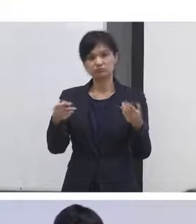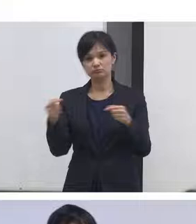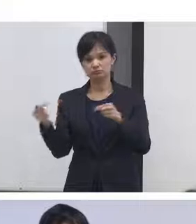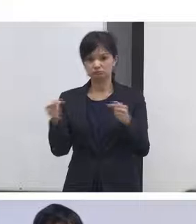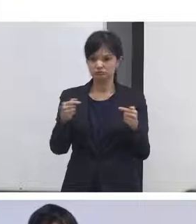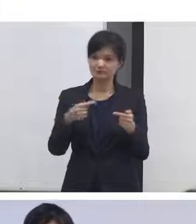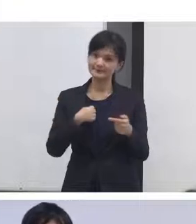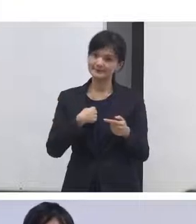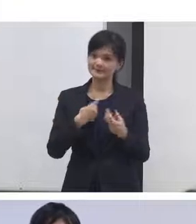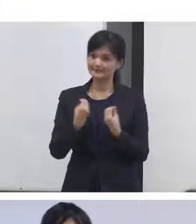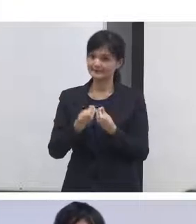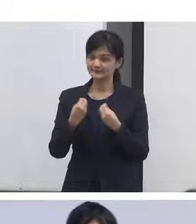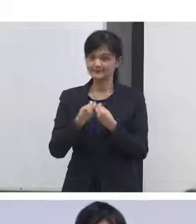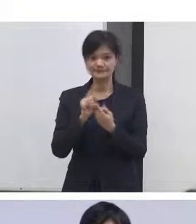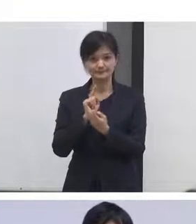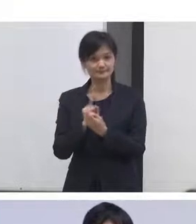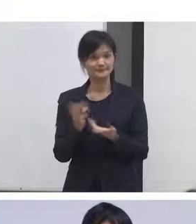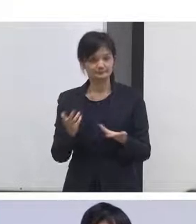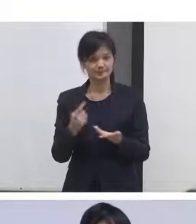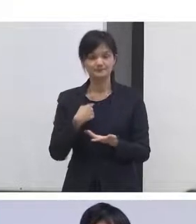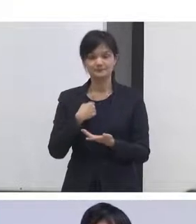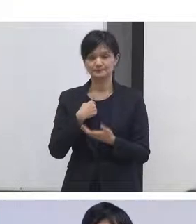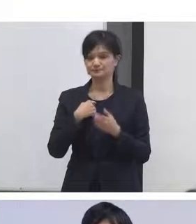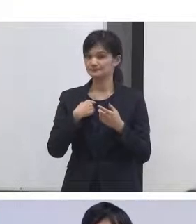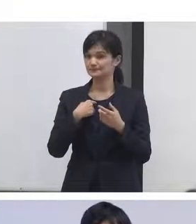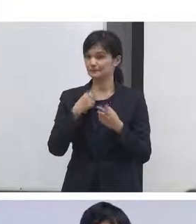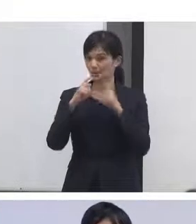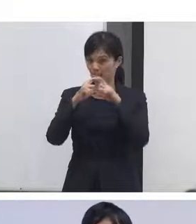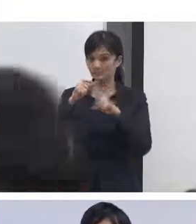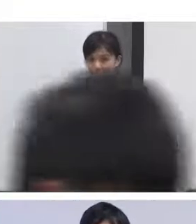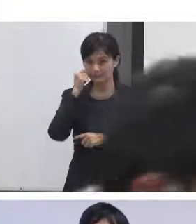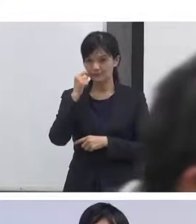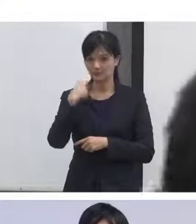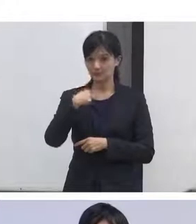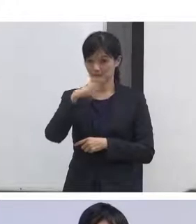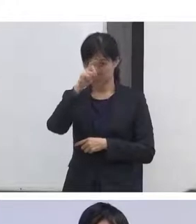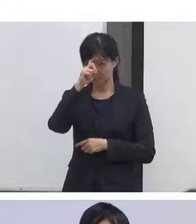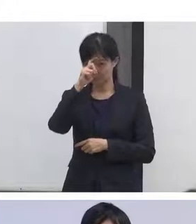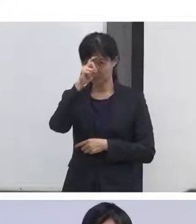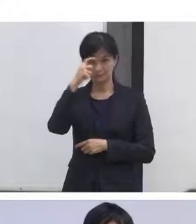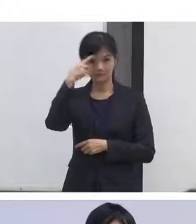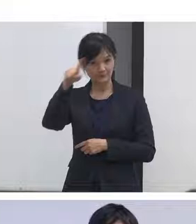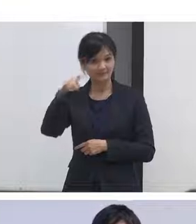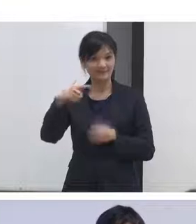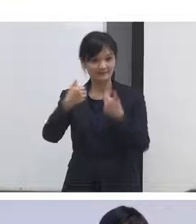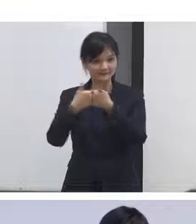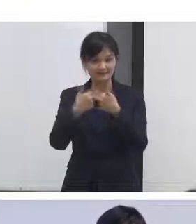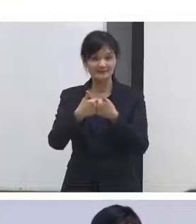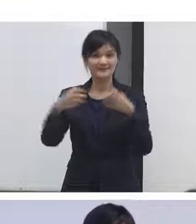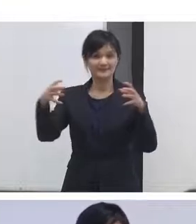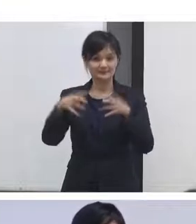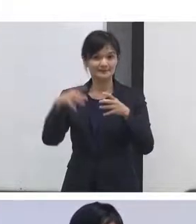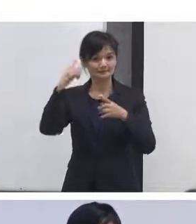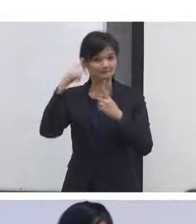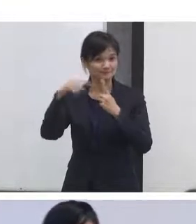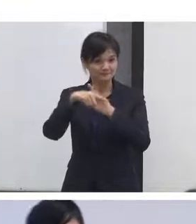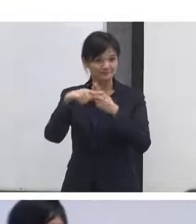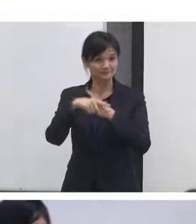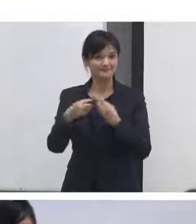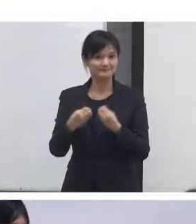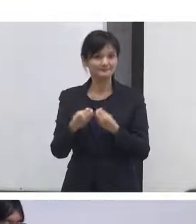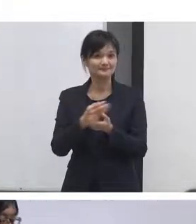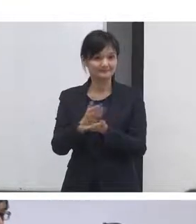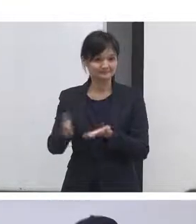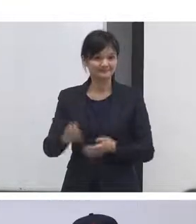没有答案，就是我也是蛮希望明天 conference 的时候可以大家一起来想想看我们有什么样的好做法。 好，那